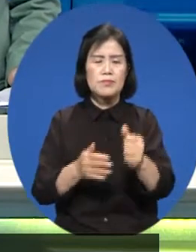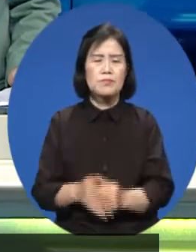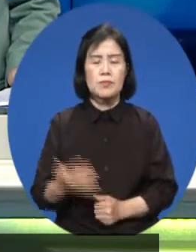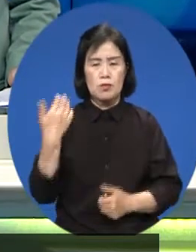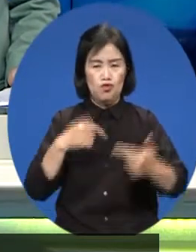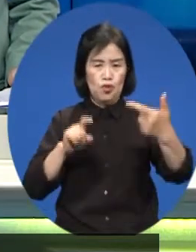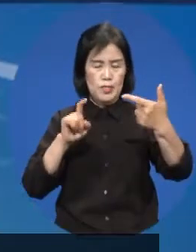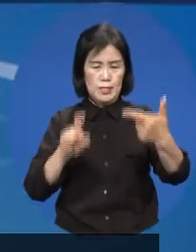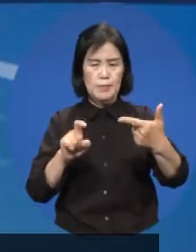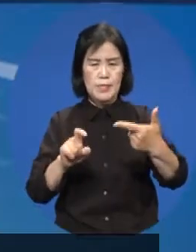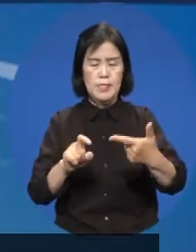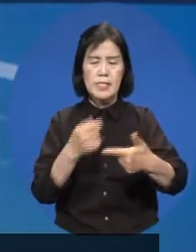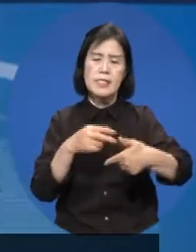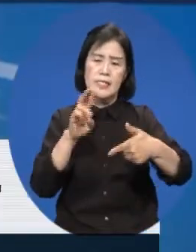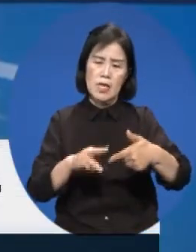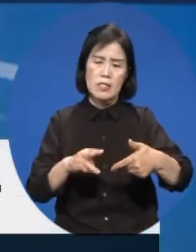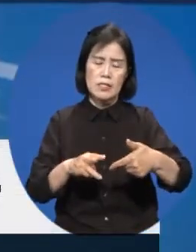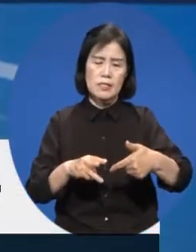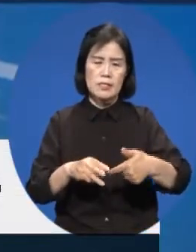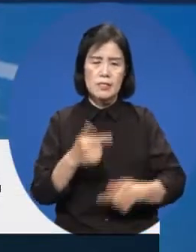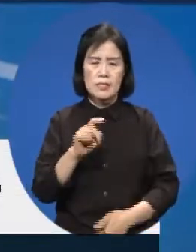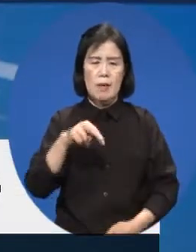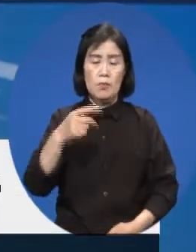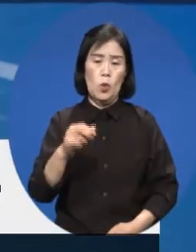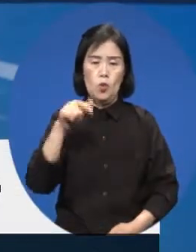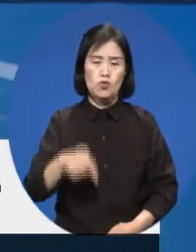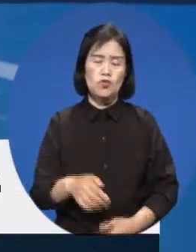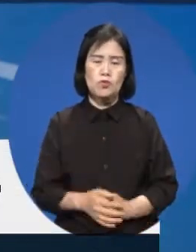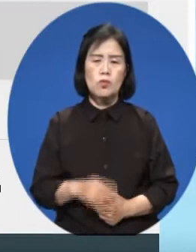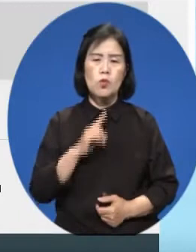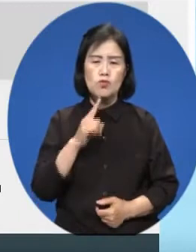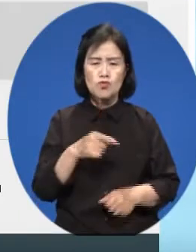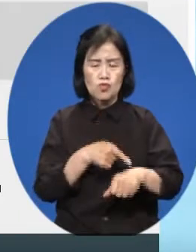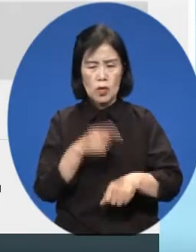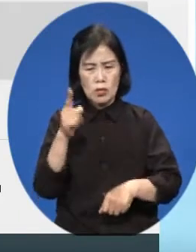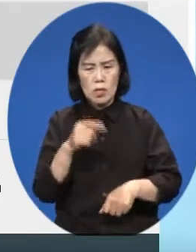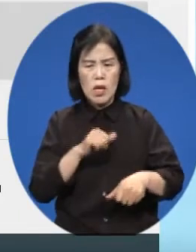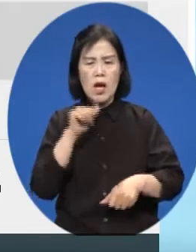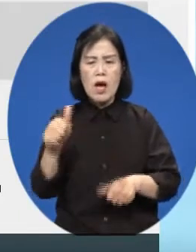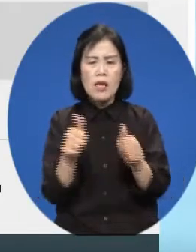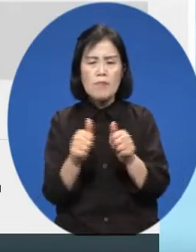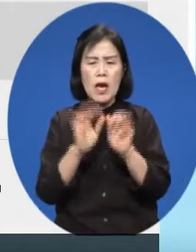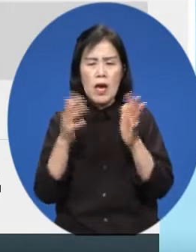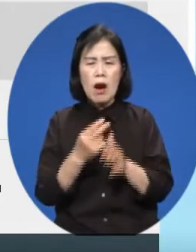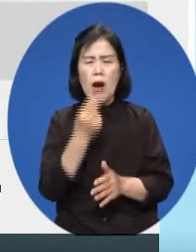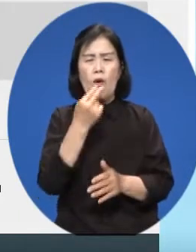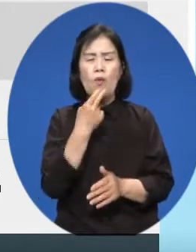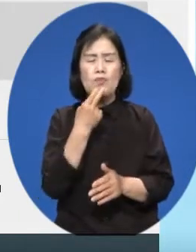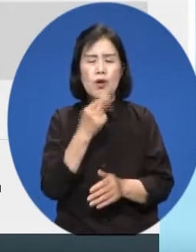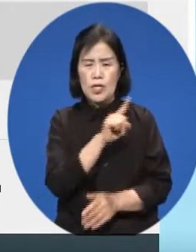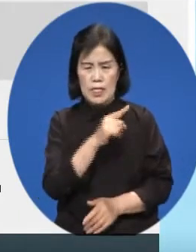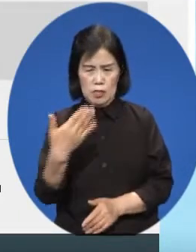10일 r 인천 남동구 한 빌라에서 있었던 일인데요 오후 1시경에 5살 남자아이가 숨을 쉬지 않는다는 신고를 받고 119